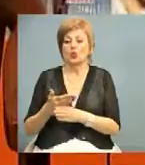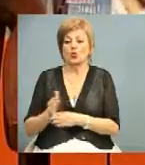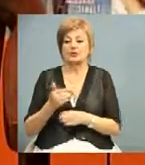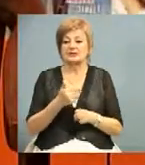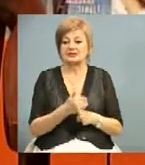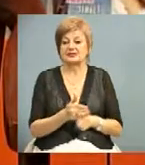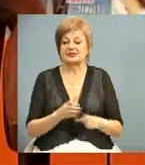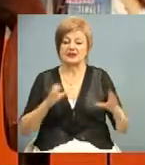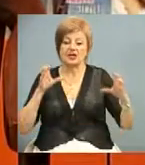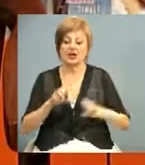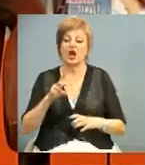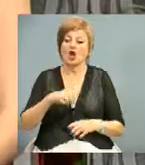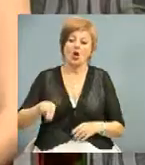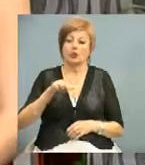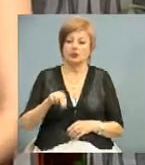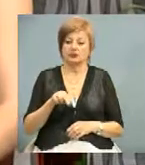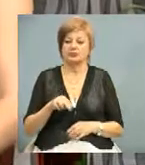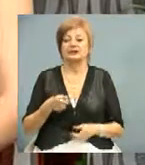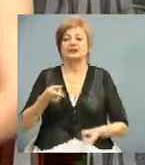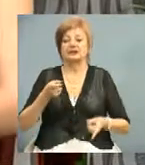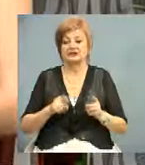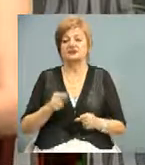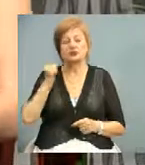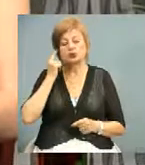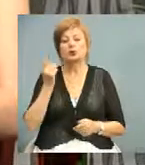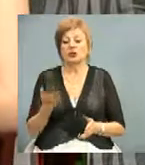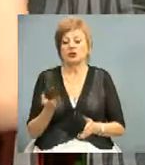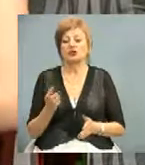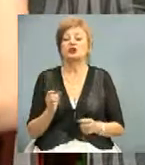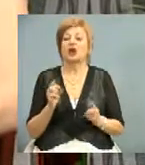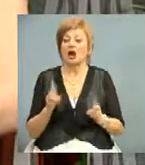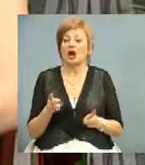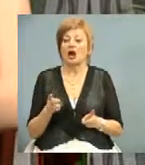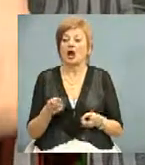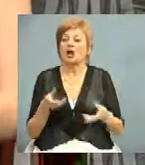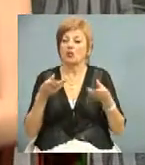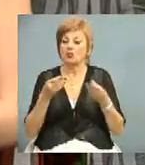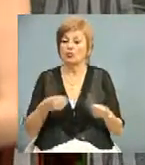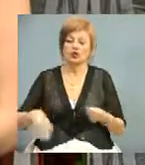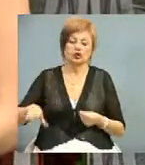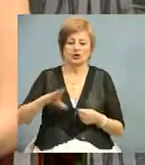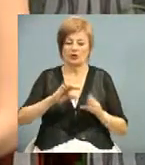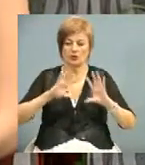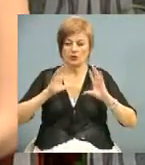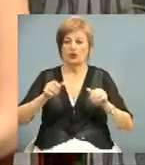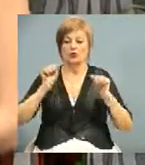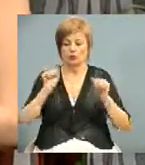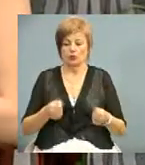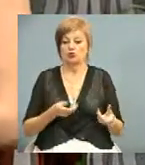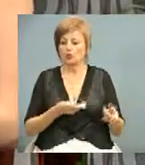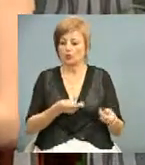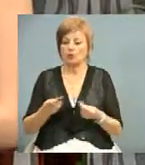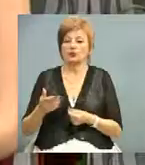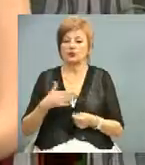шматки льда. Льоду, дійсно, як ти гадаєш, а як льодовики впливають на всю планету? Чи можуть вони впливати на